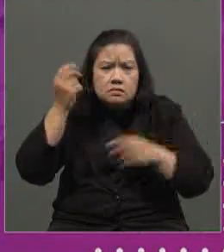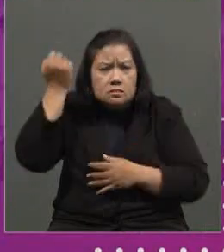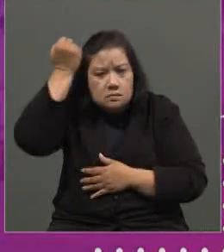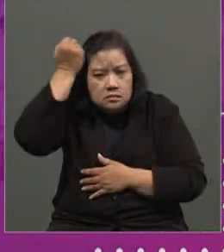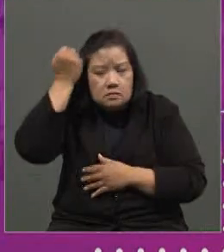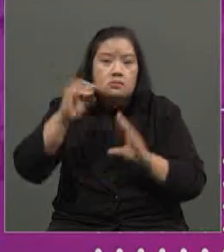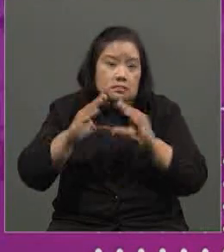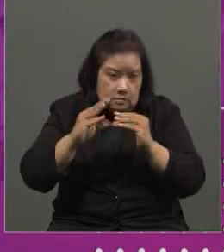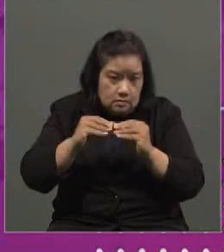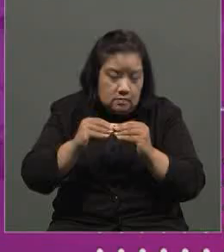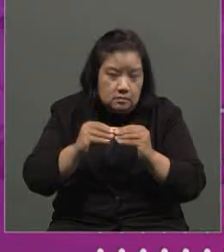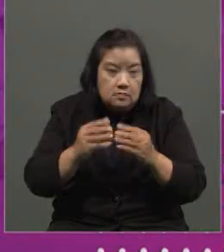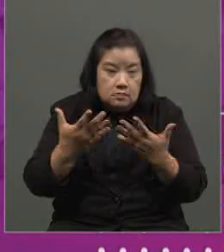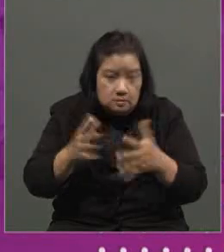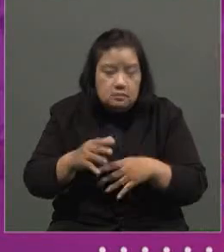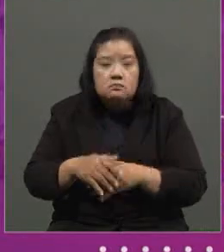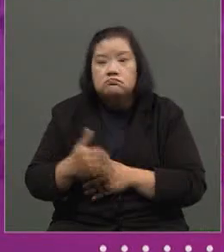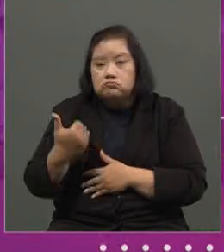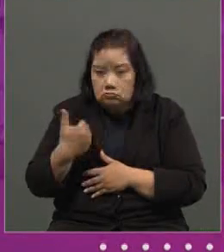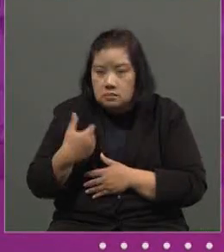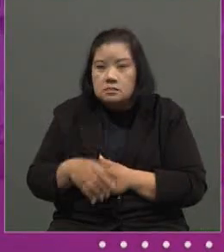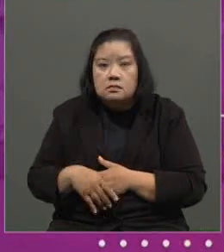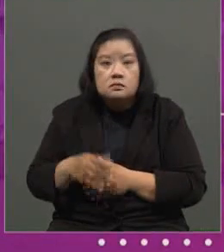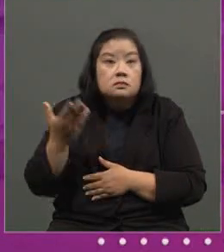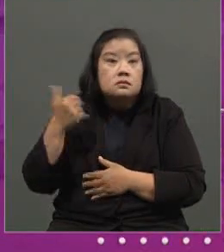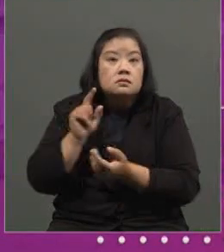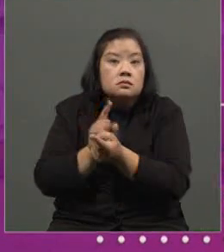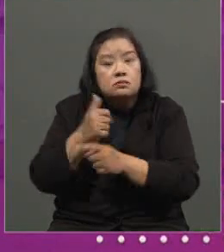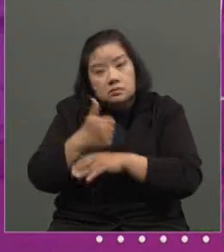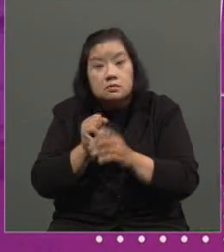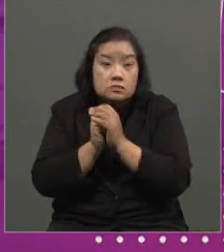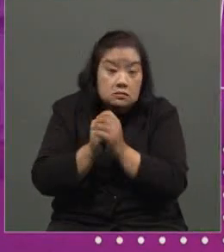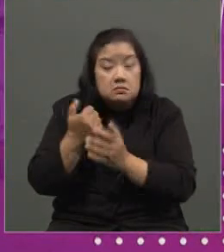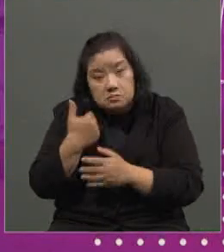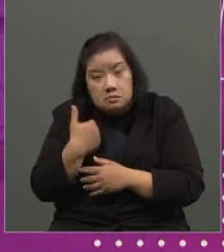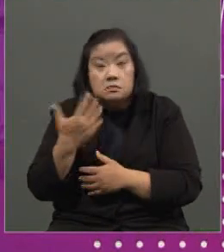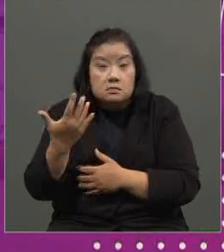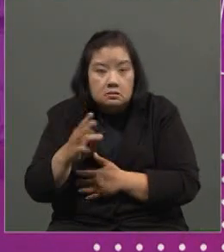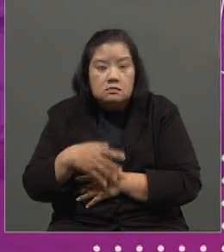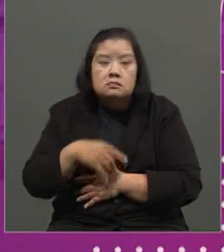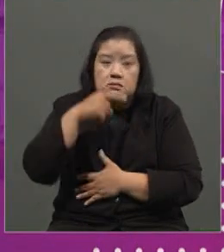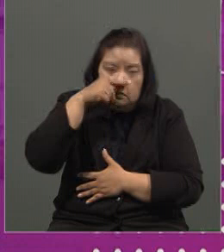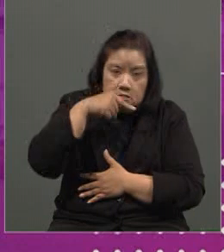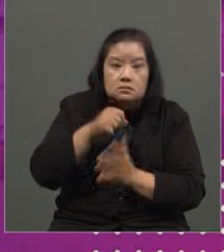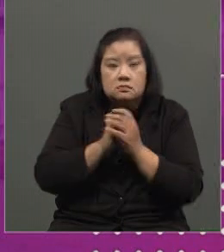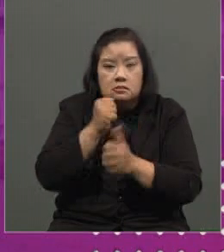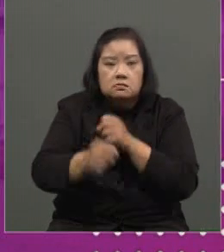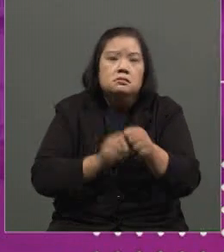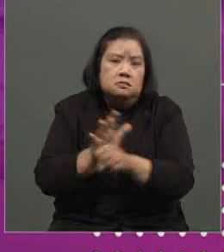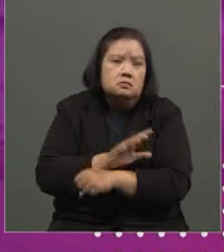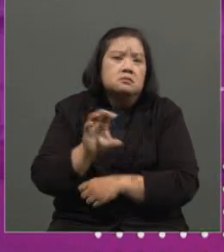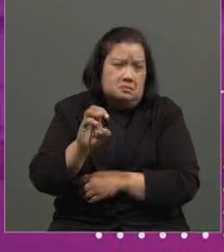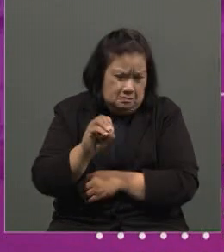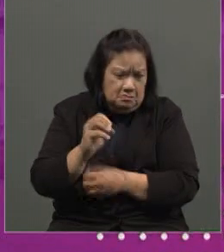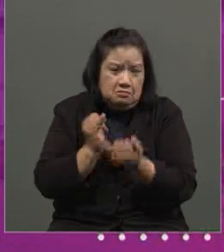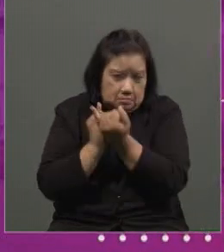กลับมานะคะซึ่งนายกรัฐมนตรีได้พบกับประธานาธิบดีจีนด้วยนะคะเตรียมฉลองความสัมพันธ์ 5ปีรวมถึงฟัง